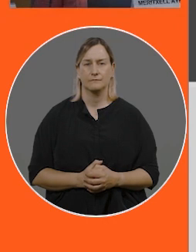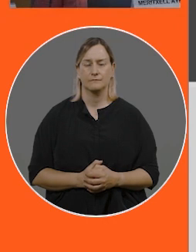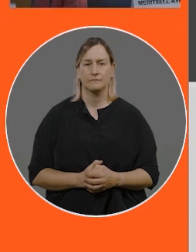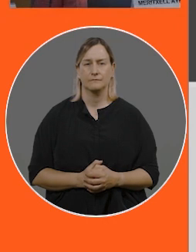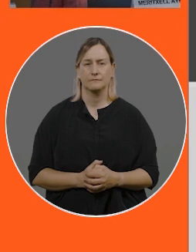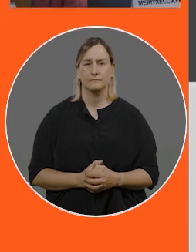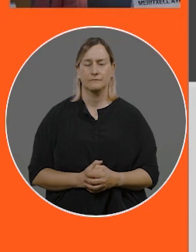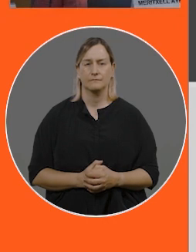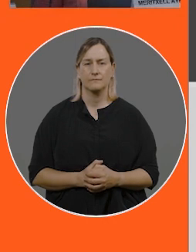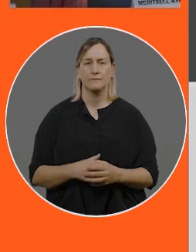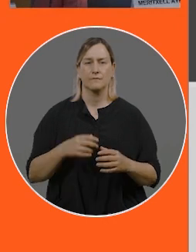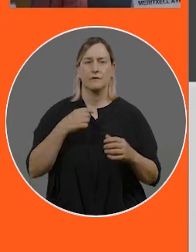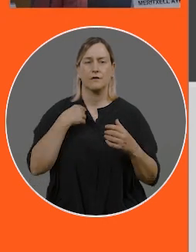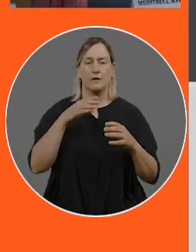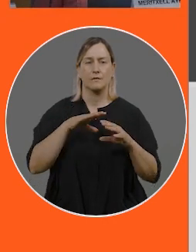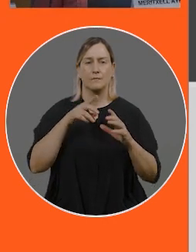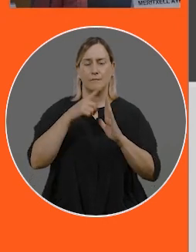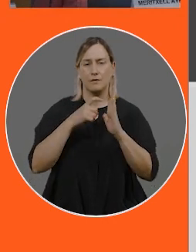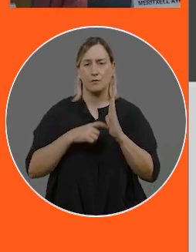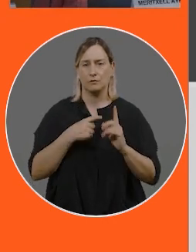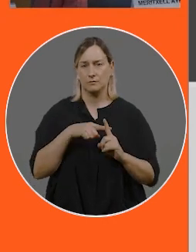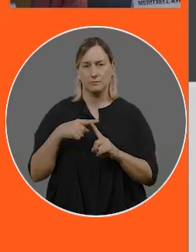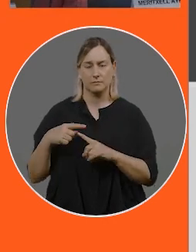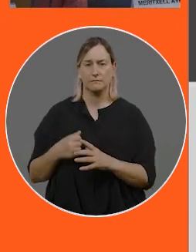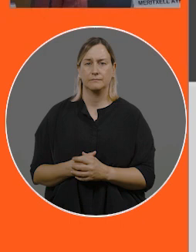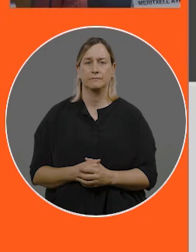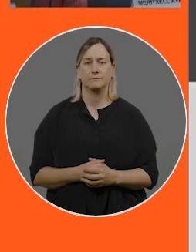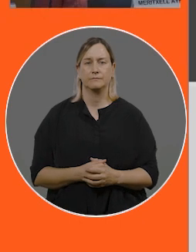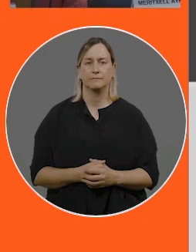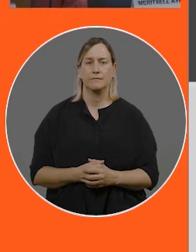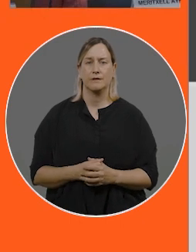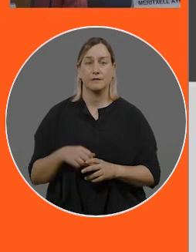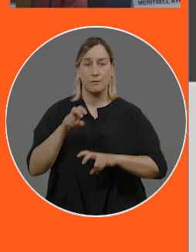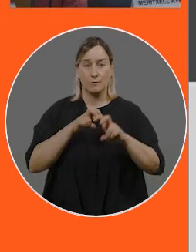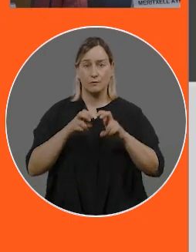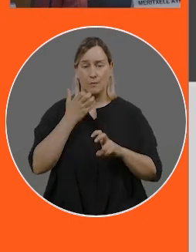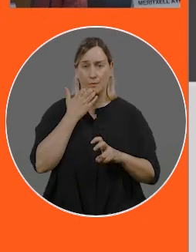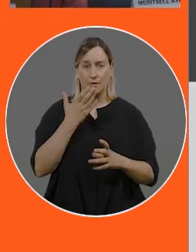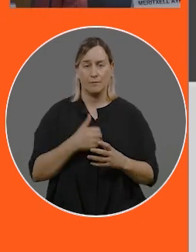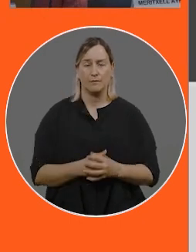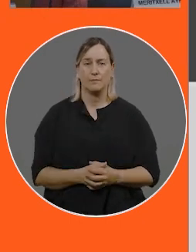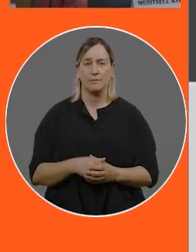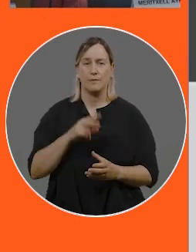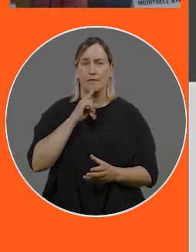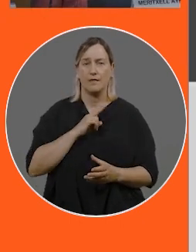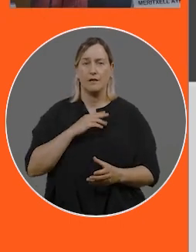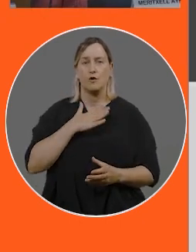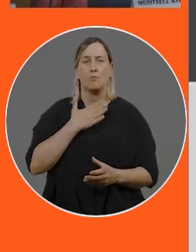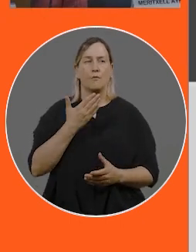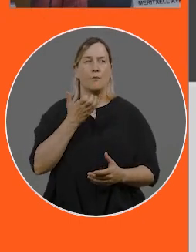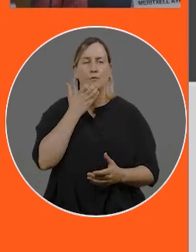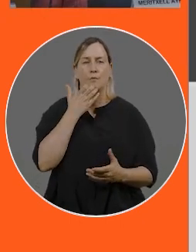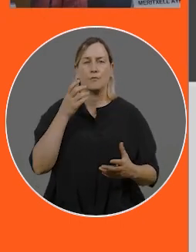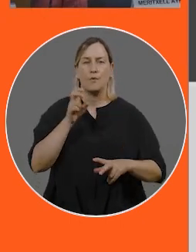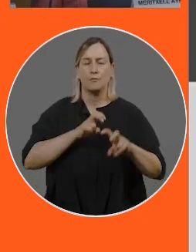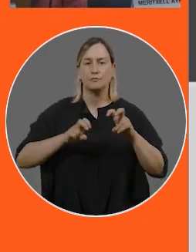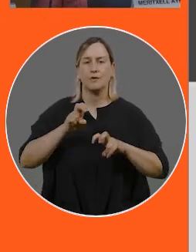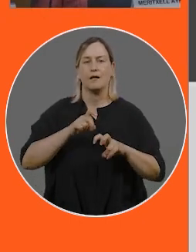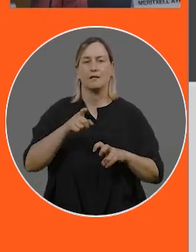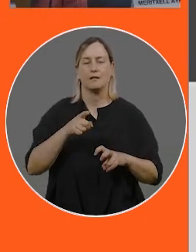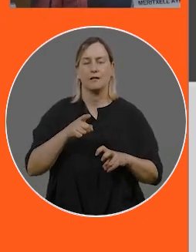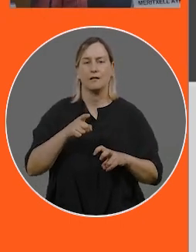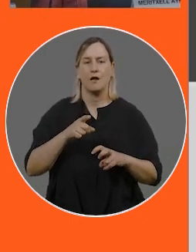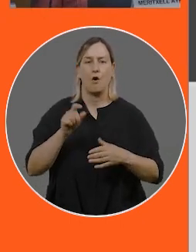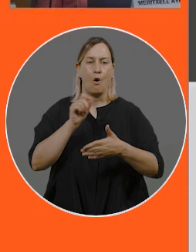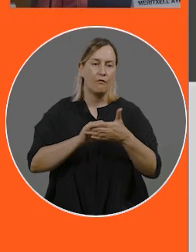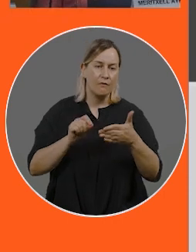el menú etc etc i aquest cercador per exemple em diu doncs que jo podria buscar a